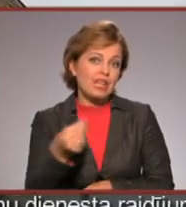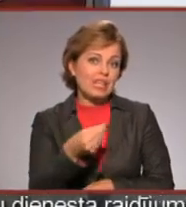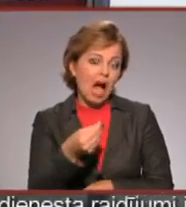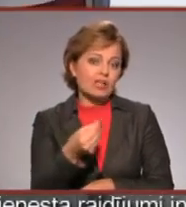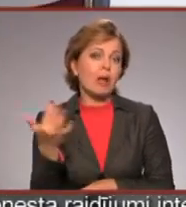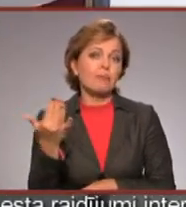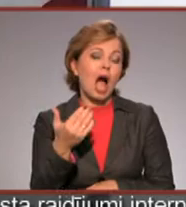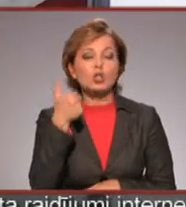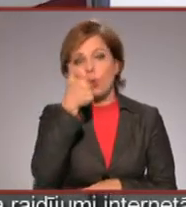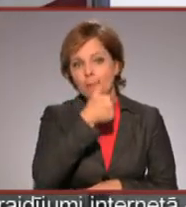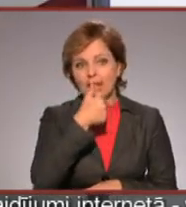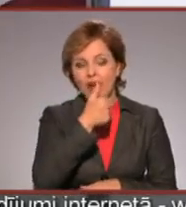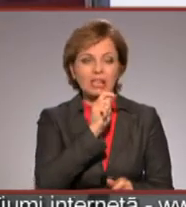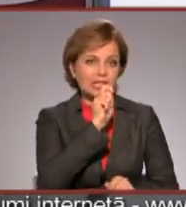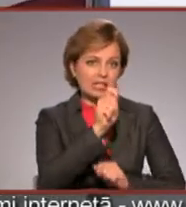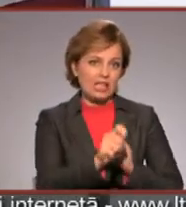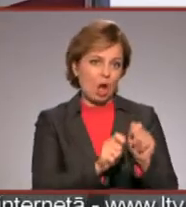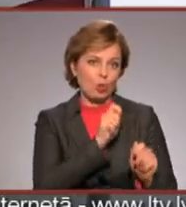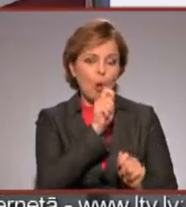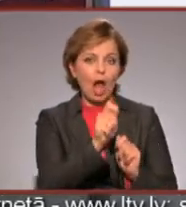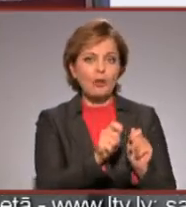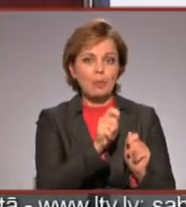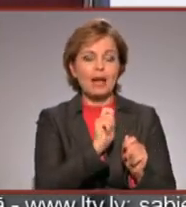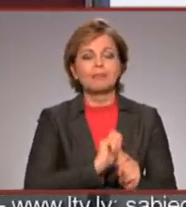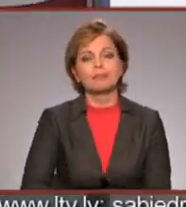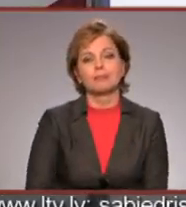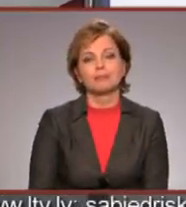pilnībā nāks no privātiem ziedojumiem. Aiga Vendeliņa, Kāvis Krūmiņš, Vidzemes televīzija.